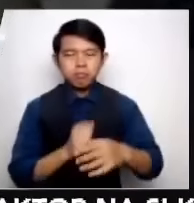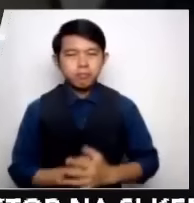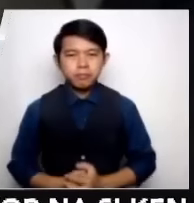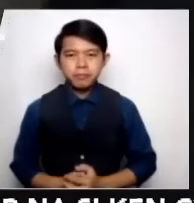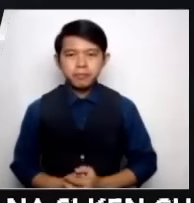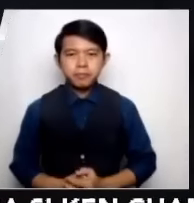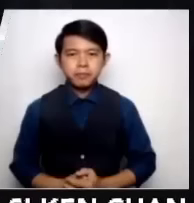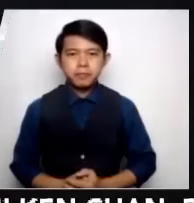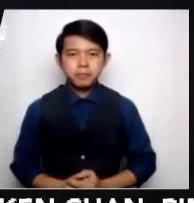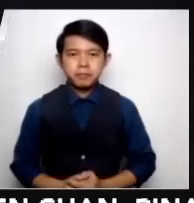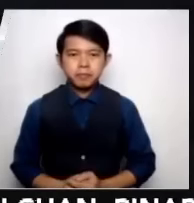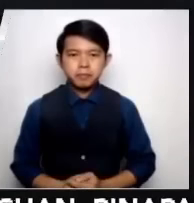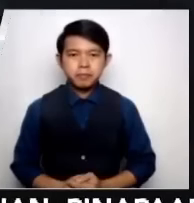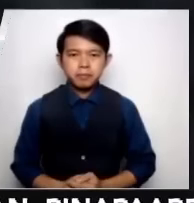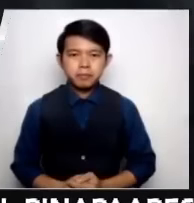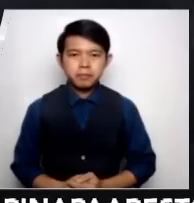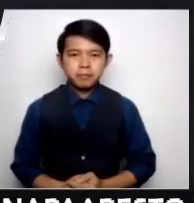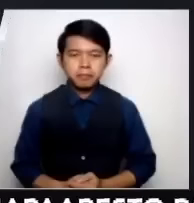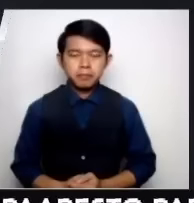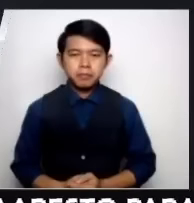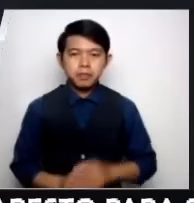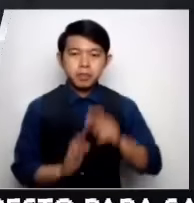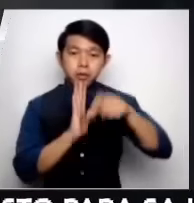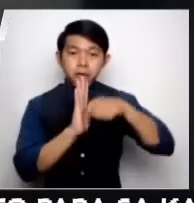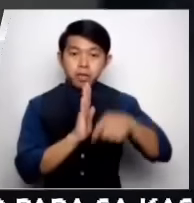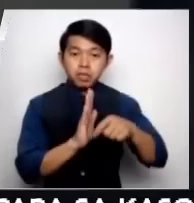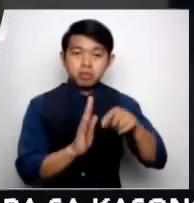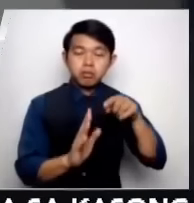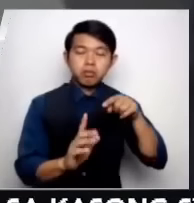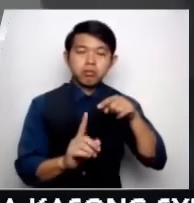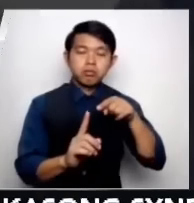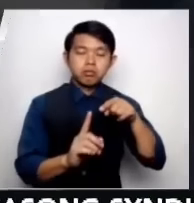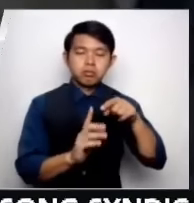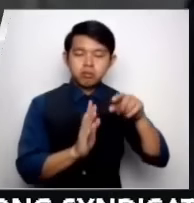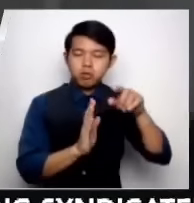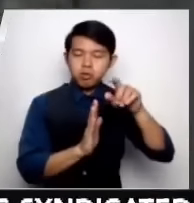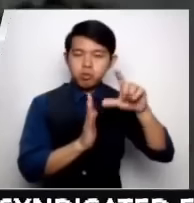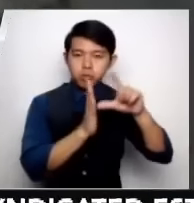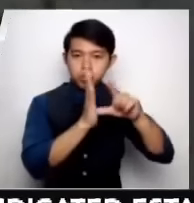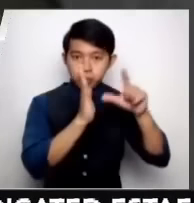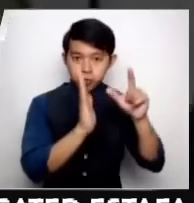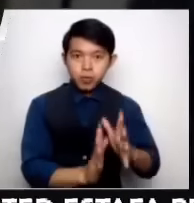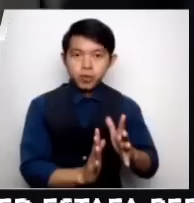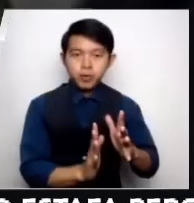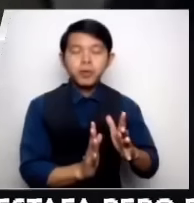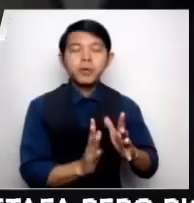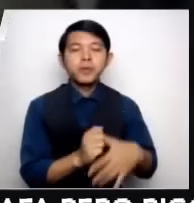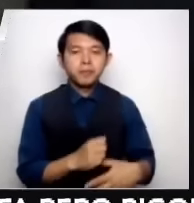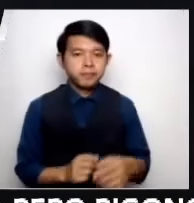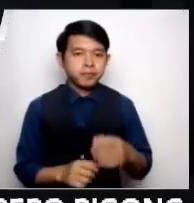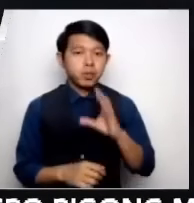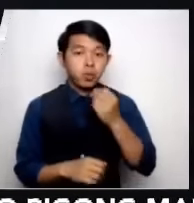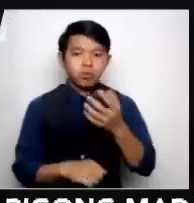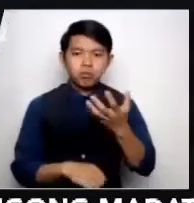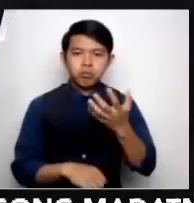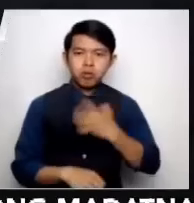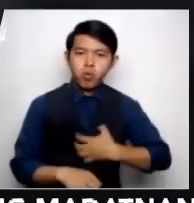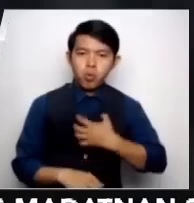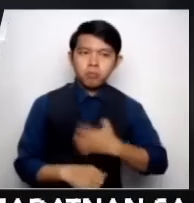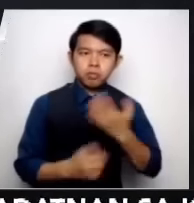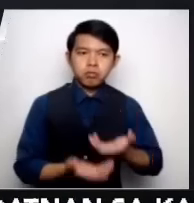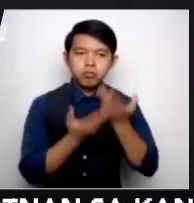Sa video na ibinigay sa media ng abogado ng complainant, nagpunta ang mga pulis kanina sa bahay na ito sa Quezon City para ihain ang warrant of arrest